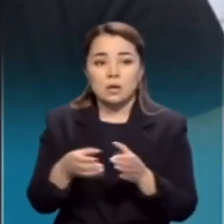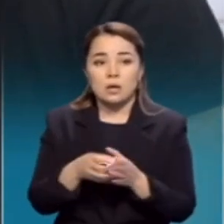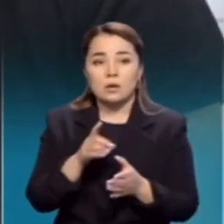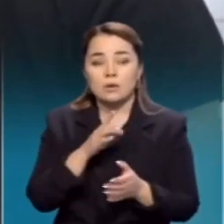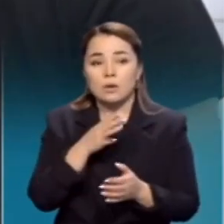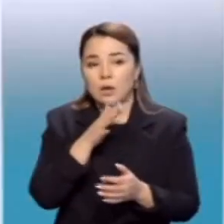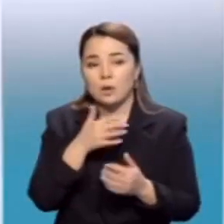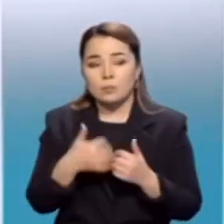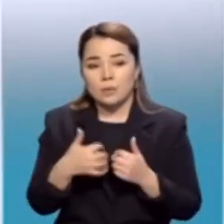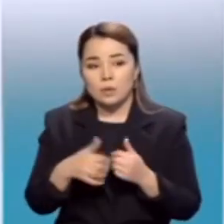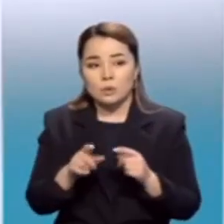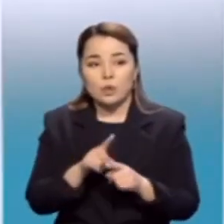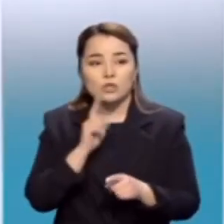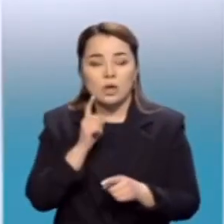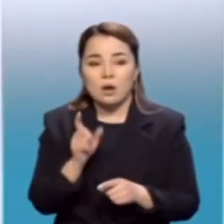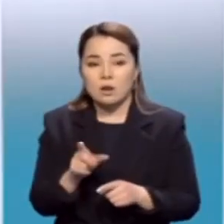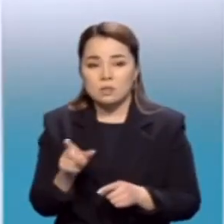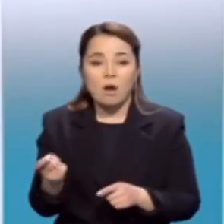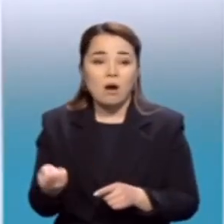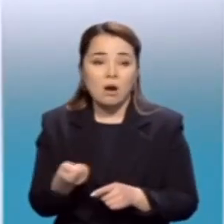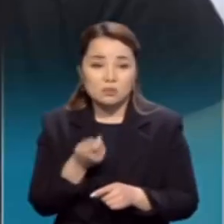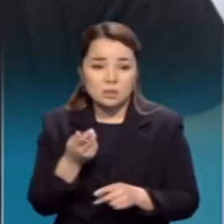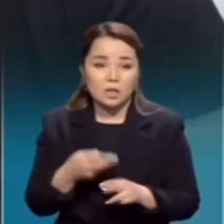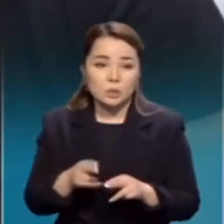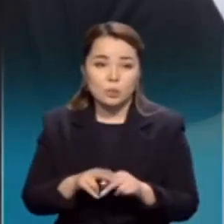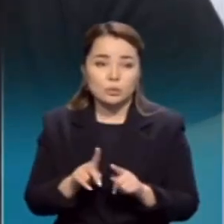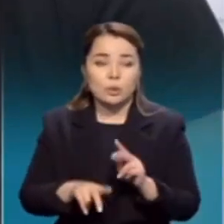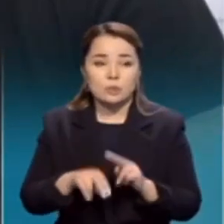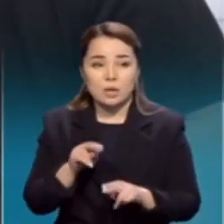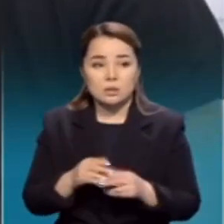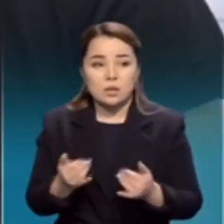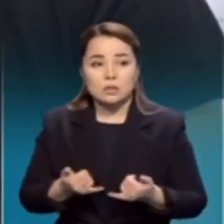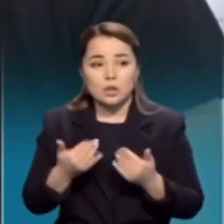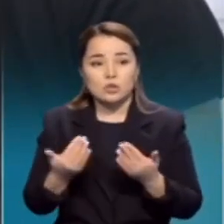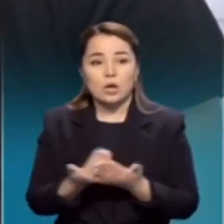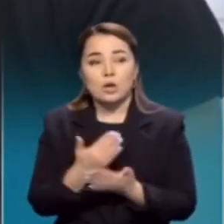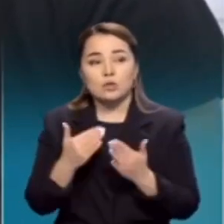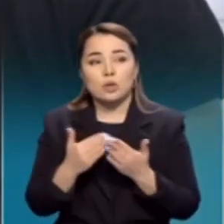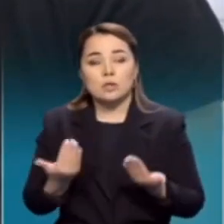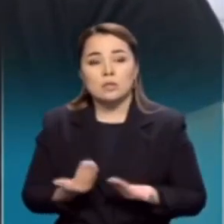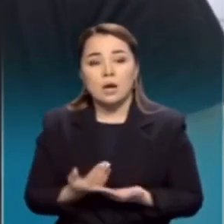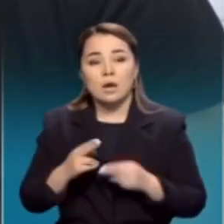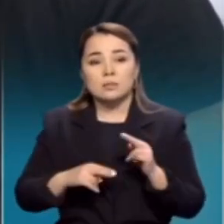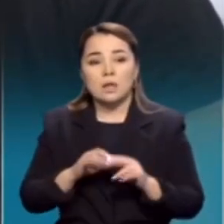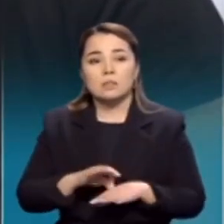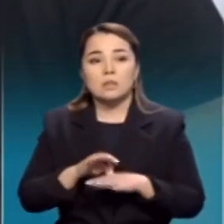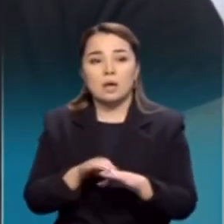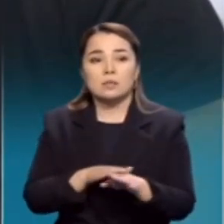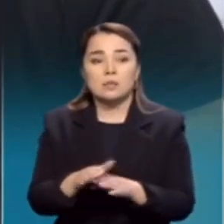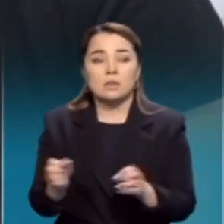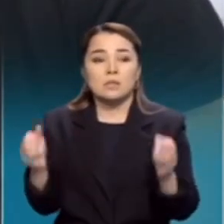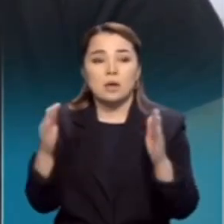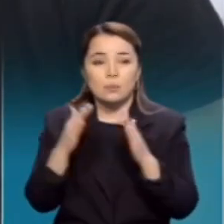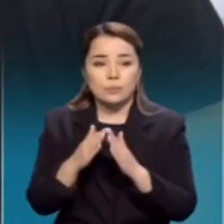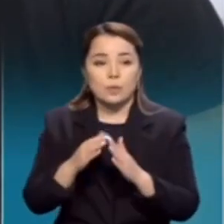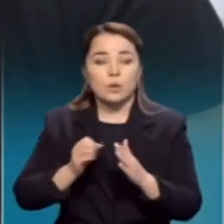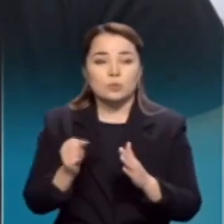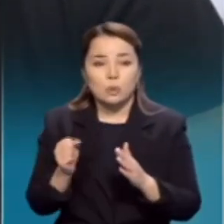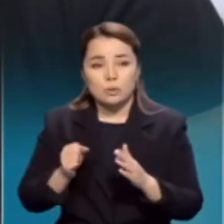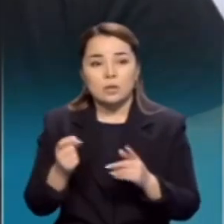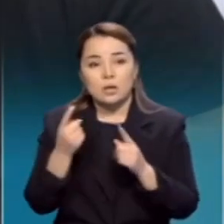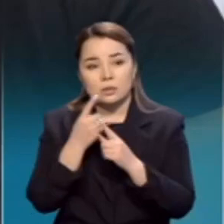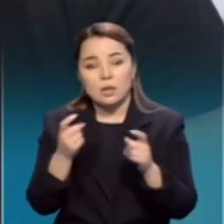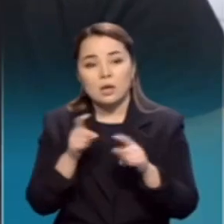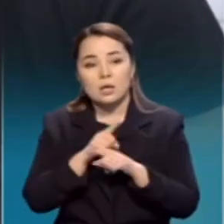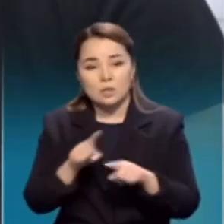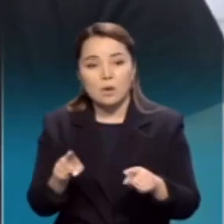кісілер, жастар аз. Жаңа үйлер көбірек салынса, негізі біз өзіміз құралпа соққан жаңа жолдастарға да